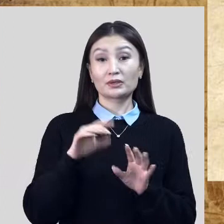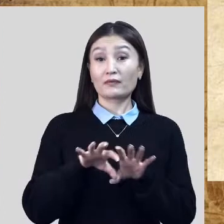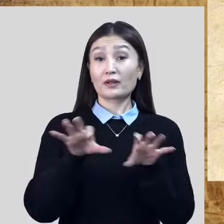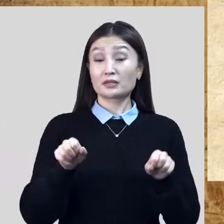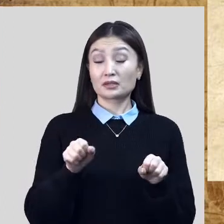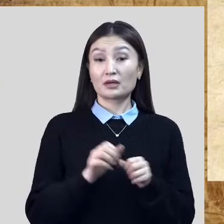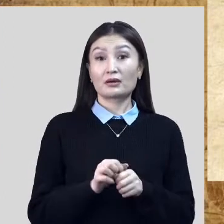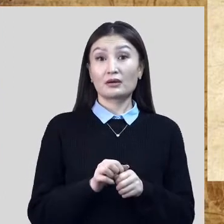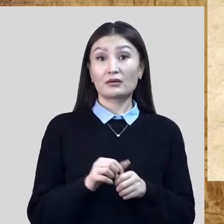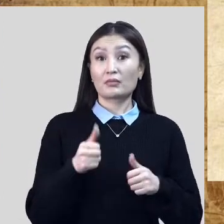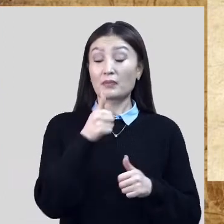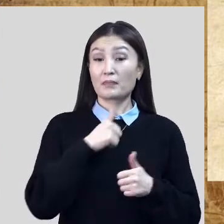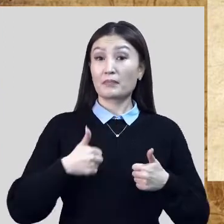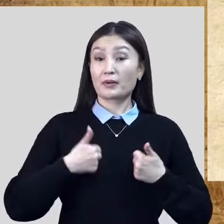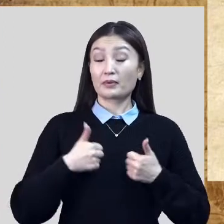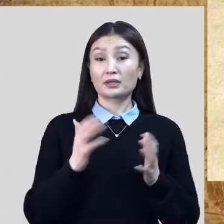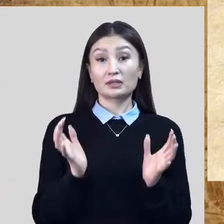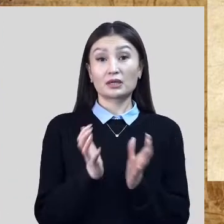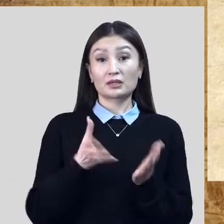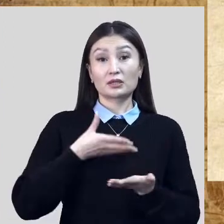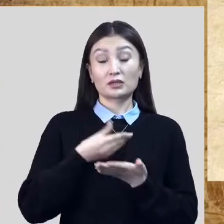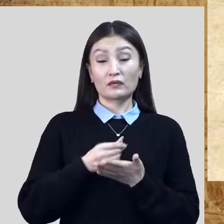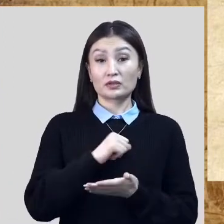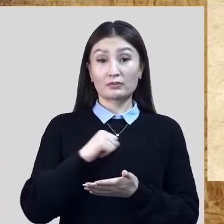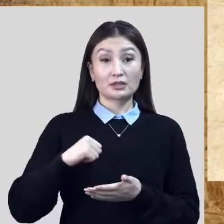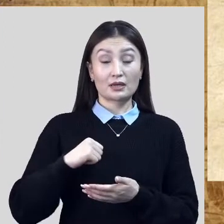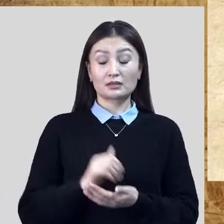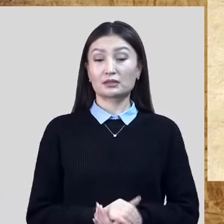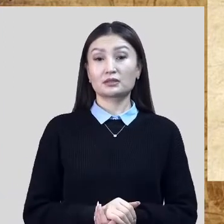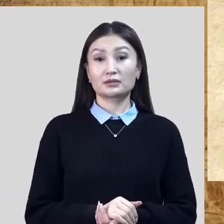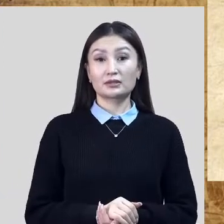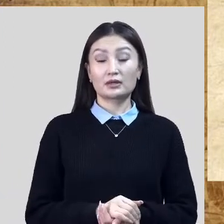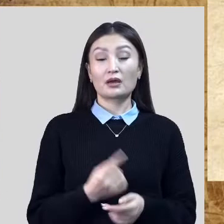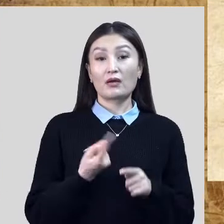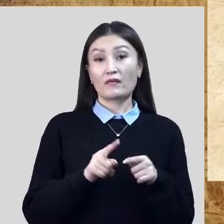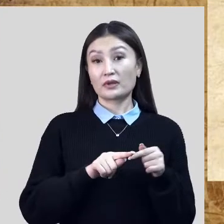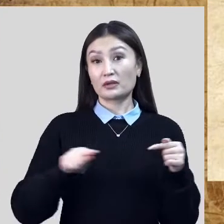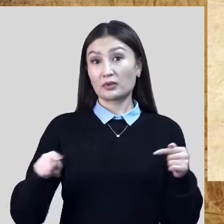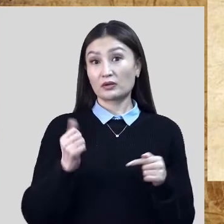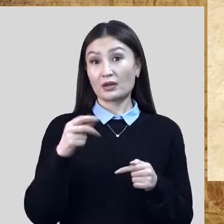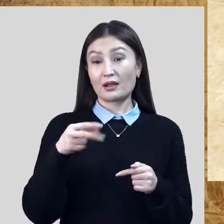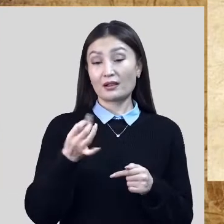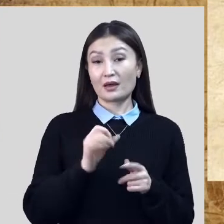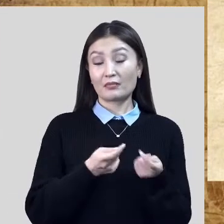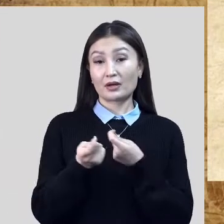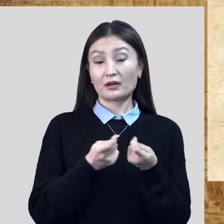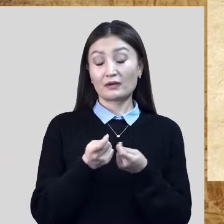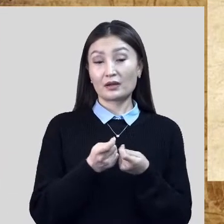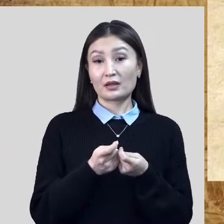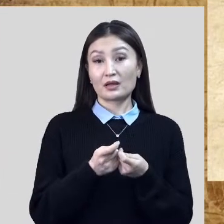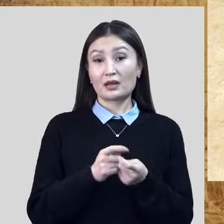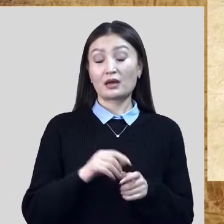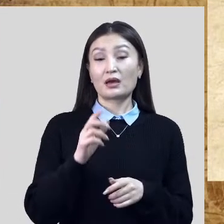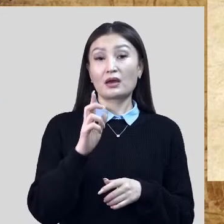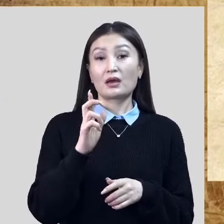властям, предприняли попытку сохранить свою самостоятельность. В этот период Алаем правила вдова